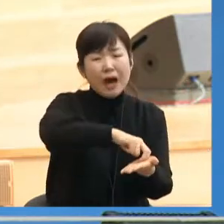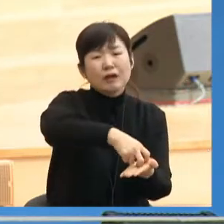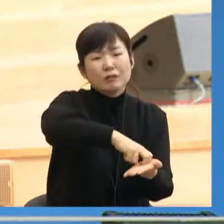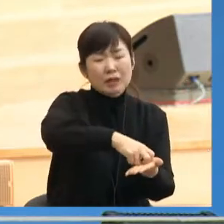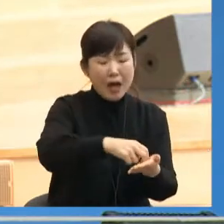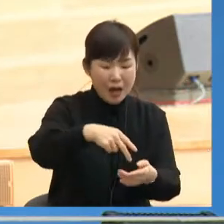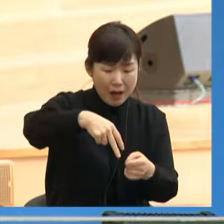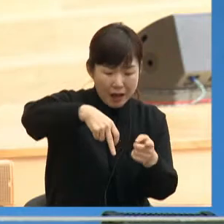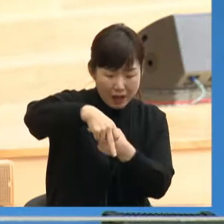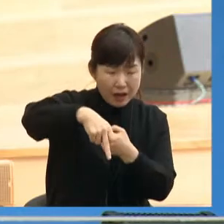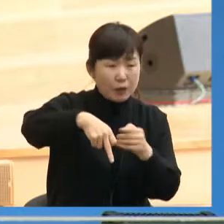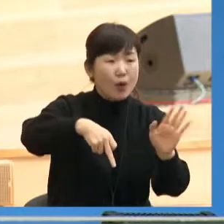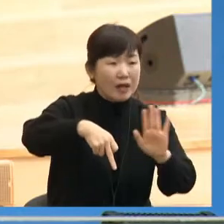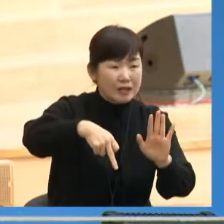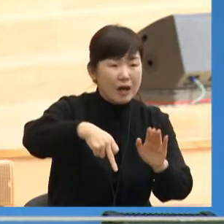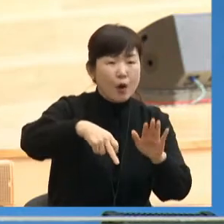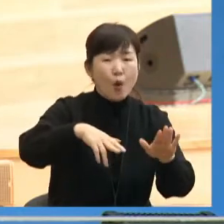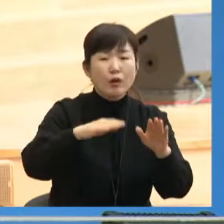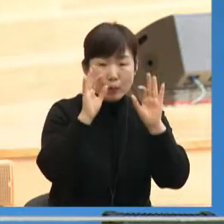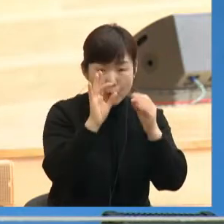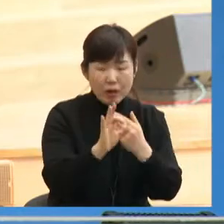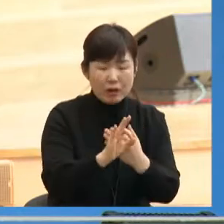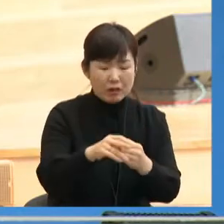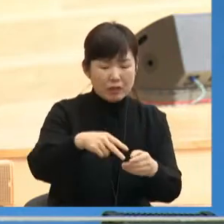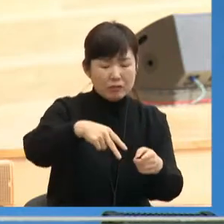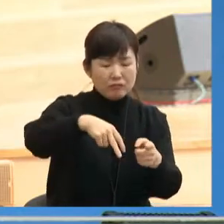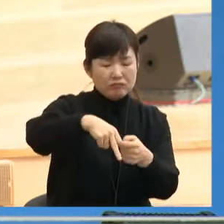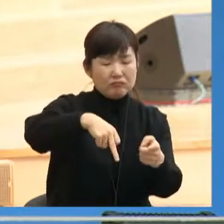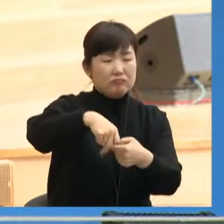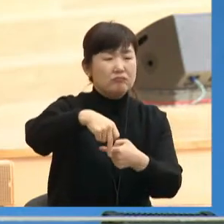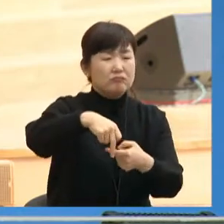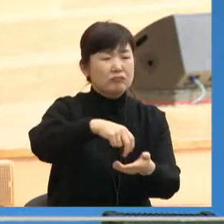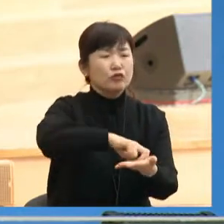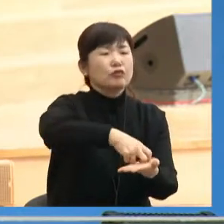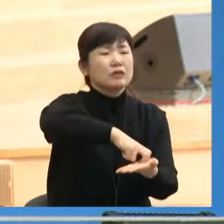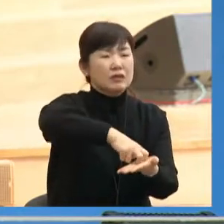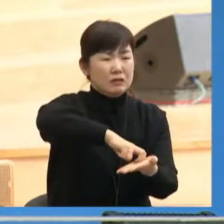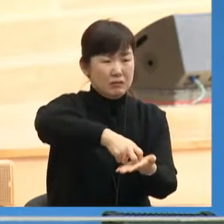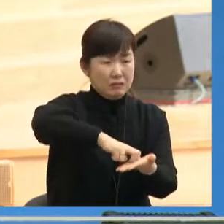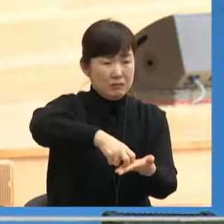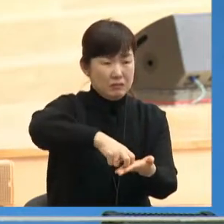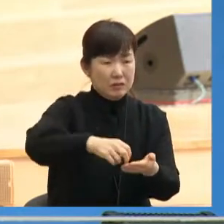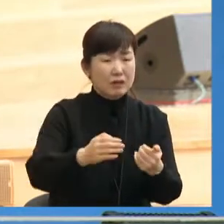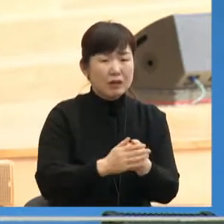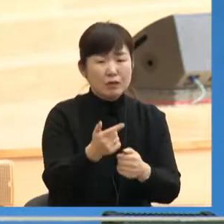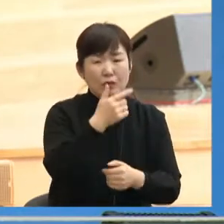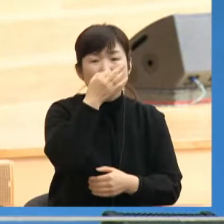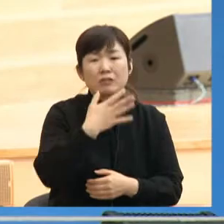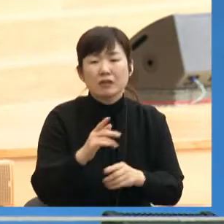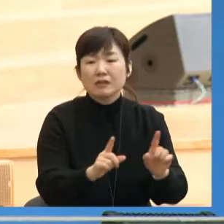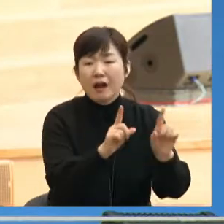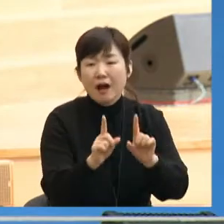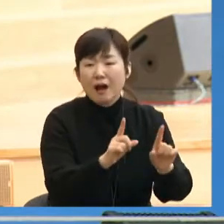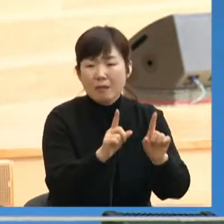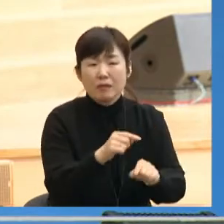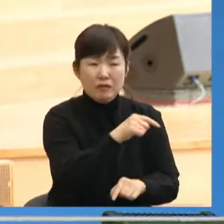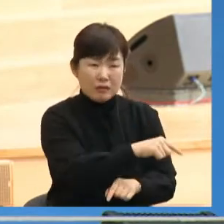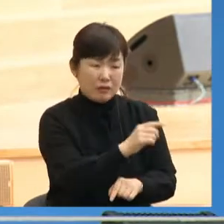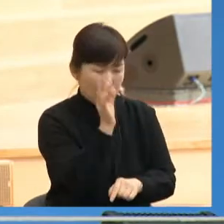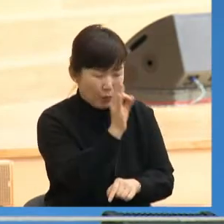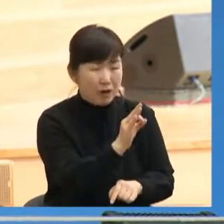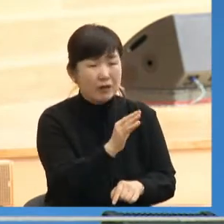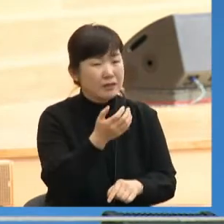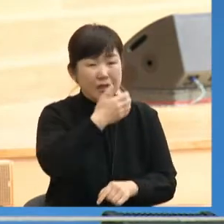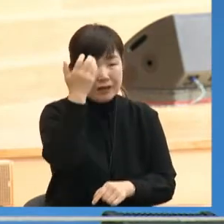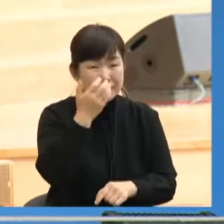다리도 한 발만 저는 것이 아니라 오늘 본문 13절에 보니까 그는 두 발을 다 절더라. 얼마나 힘든 인생을 살고 있는지 여러분